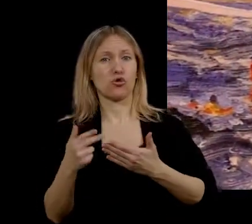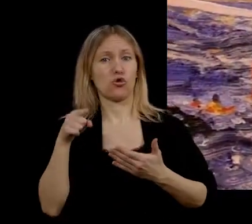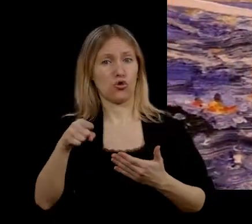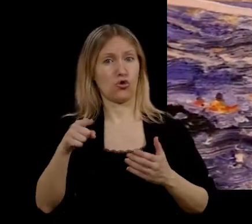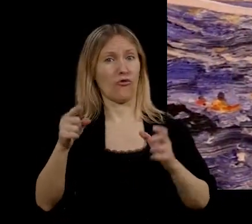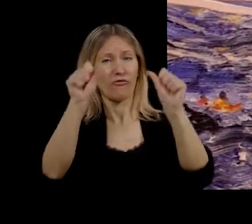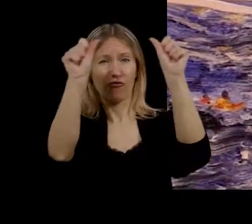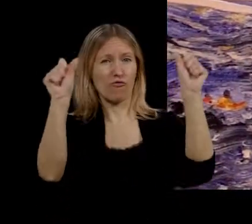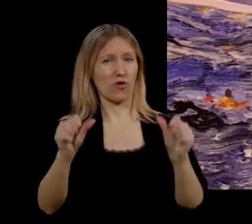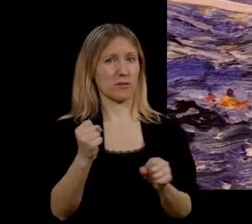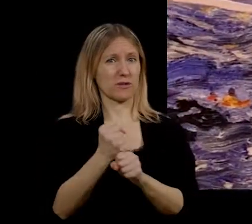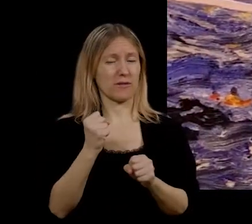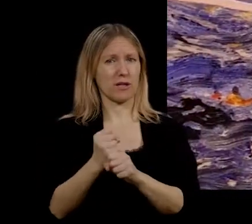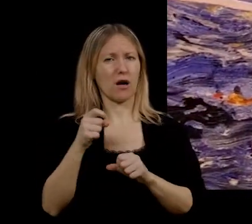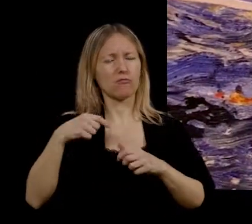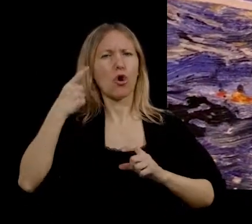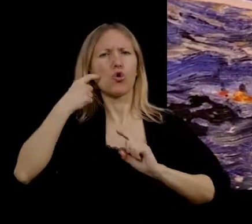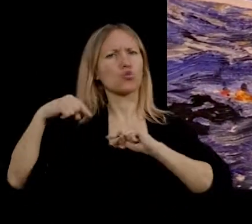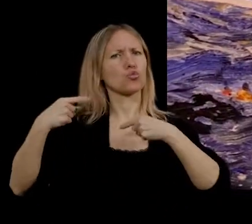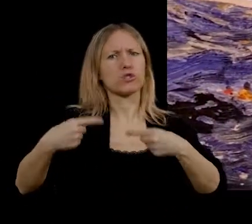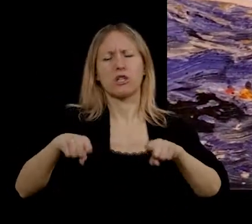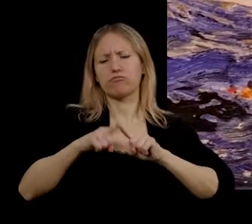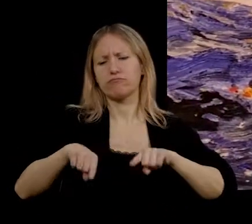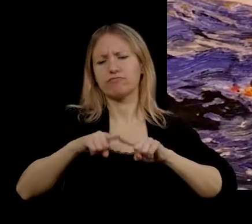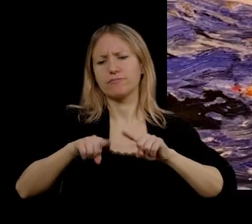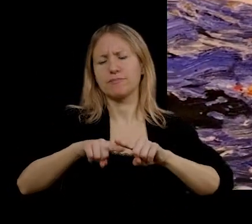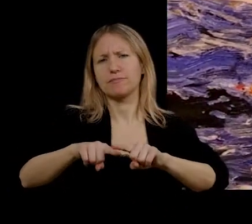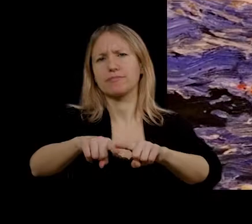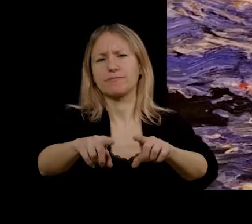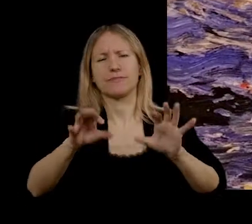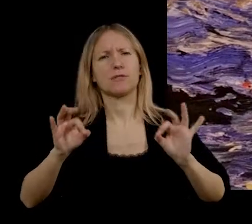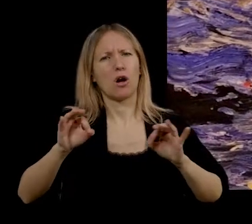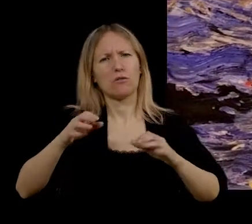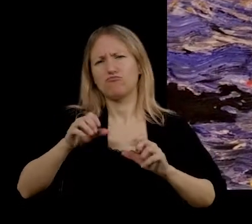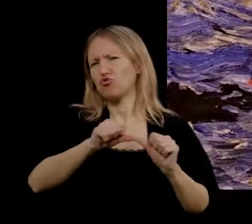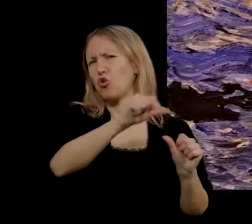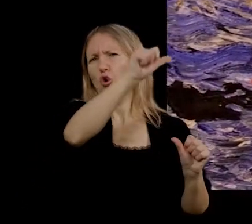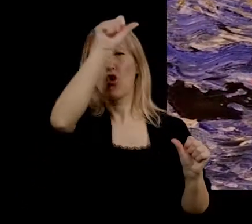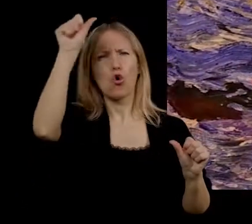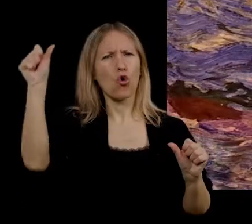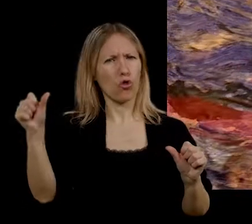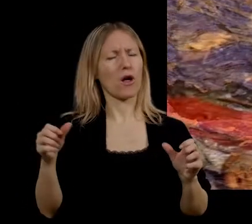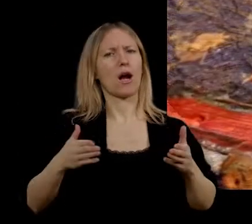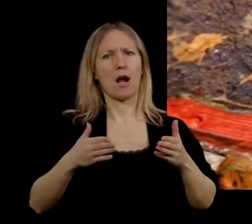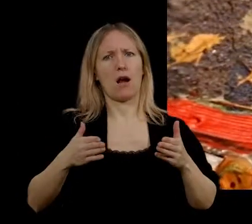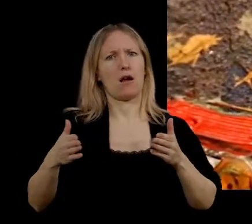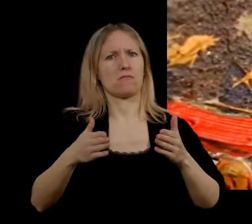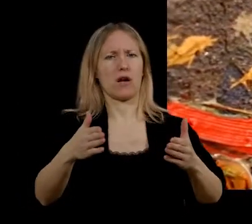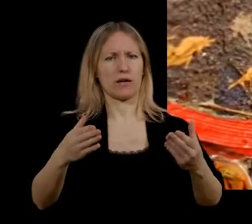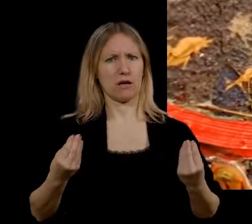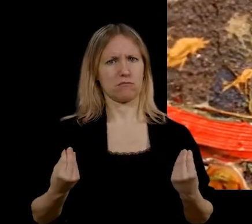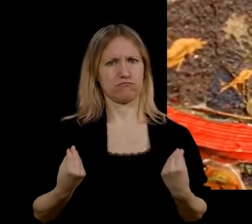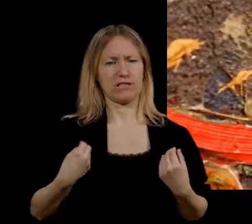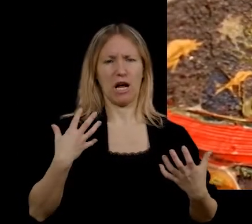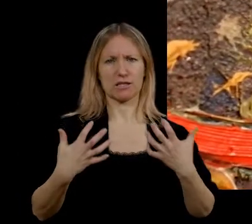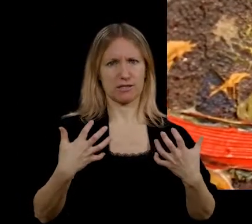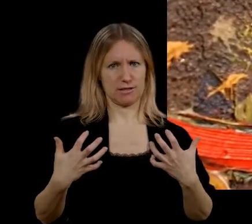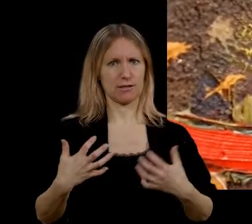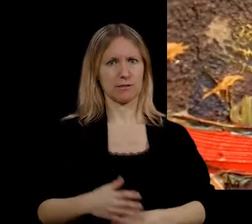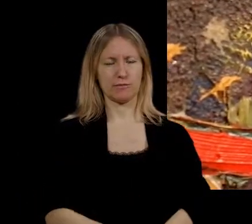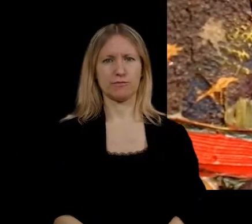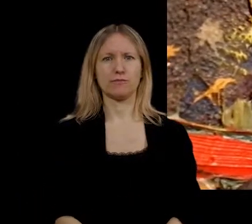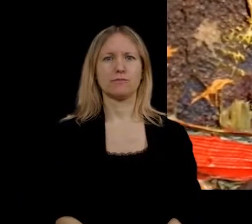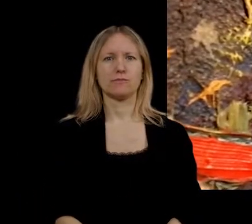El pintor va convertir aquesta forma de treballar en una rutina que amb diferents matisos va conservar durant tota la seva carrera artística.